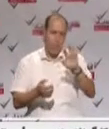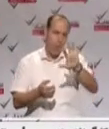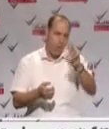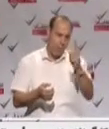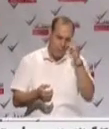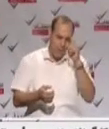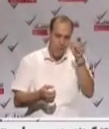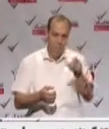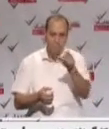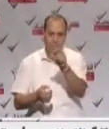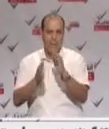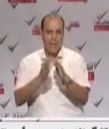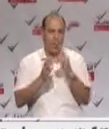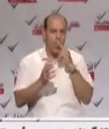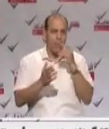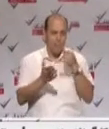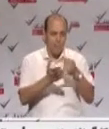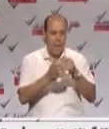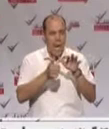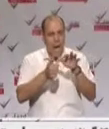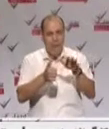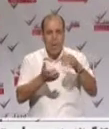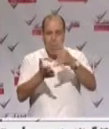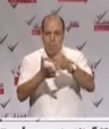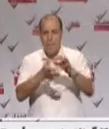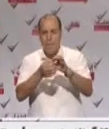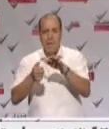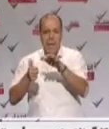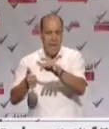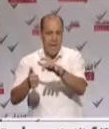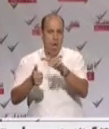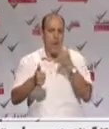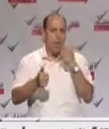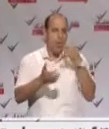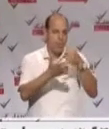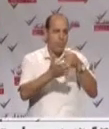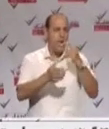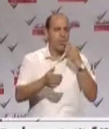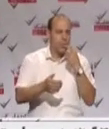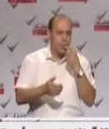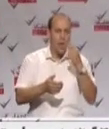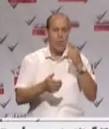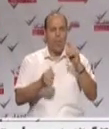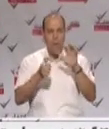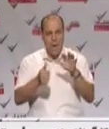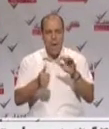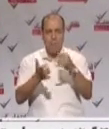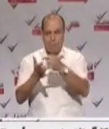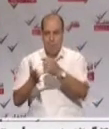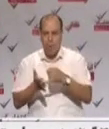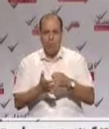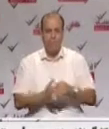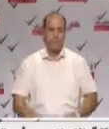وصوت أهالي متساكني النحلي والبكري وسبالة بن عمار والمنيهلة وسكرة ودار فضال وبرج الوزير وبرج التويل وحي الغزالة